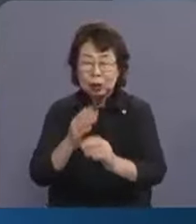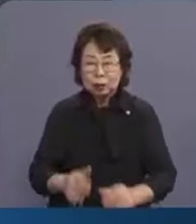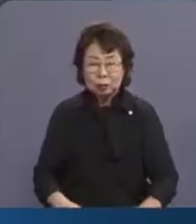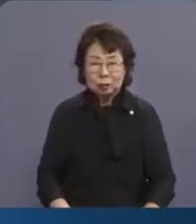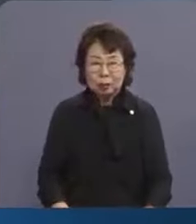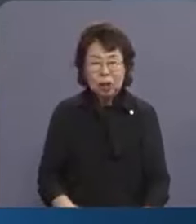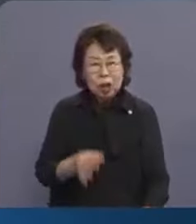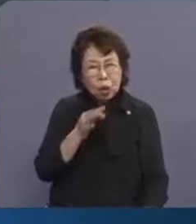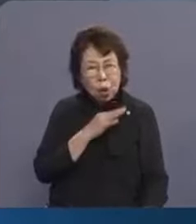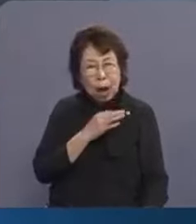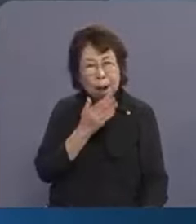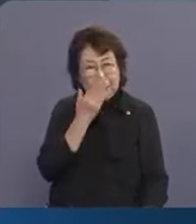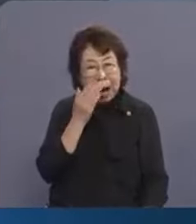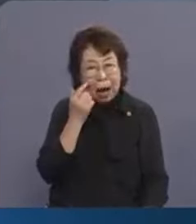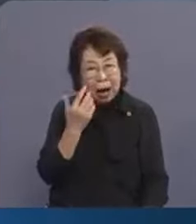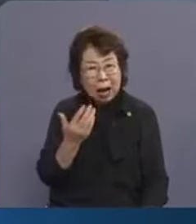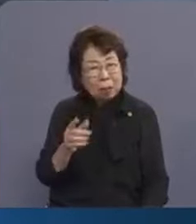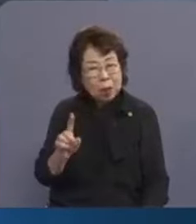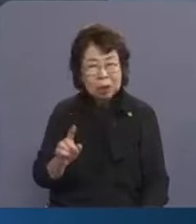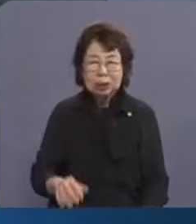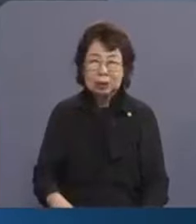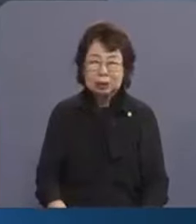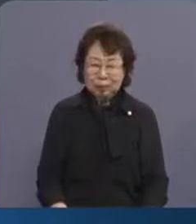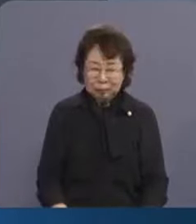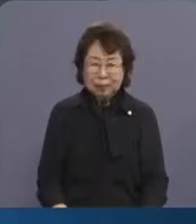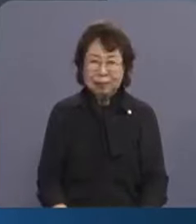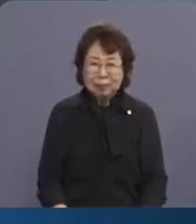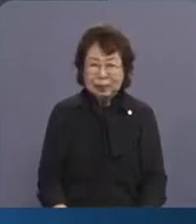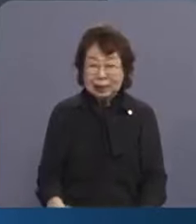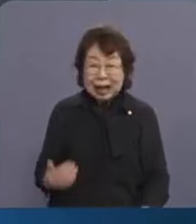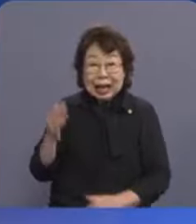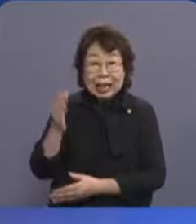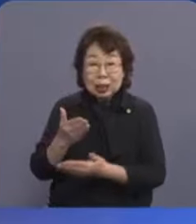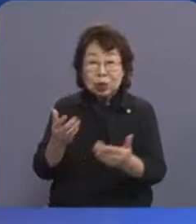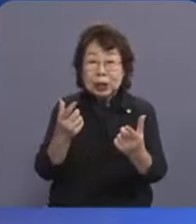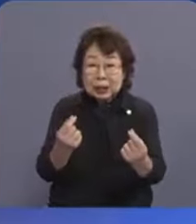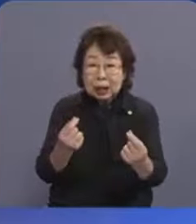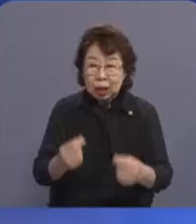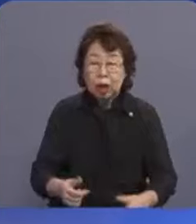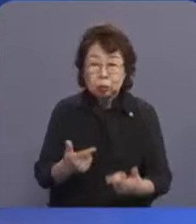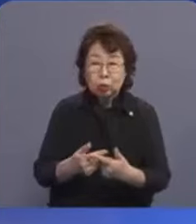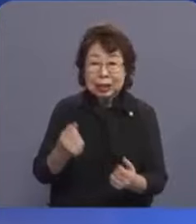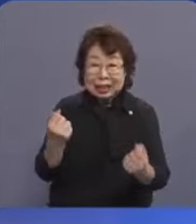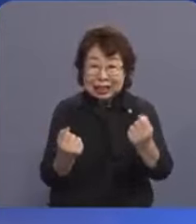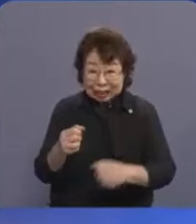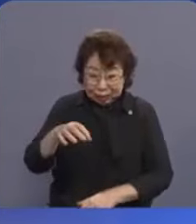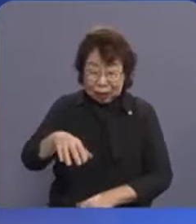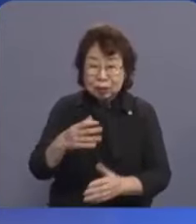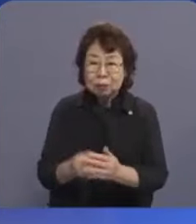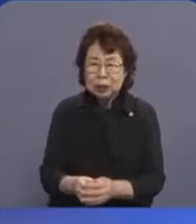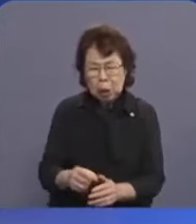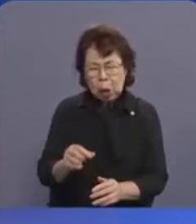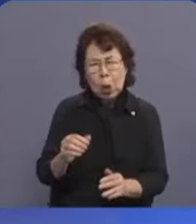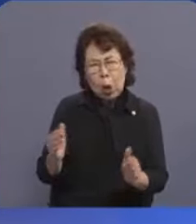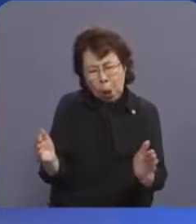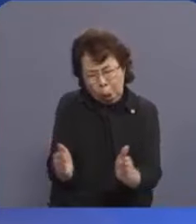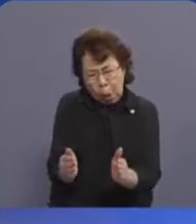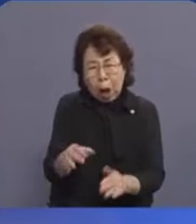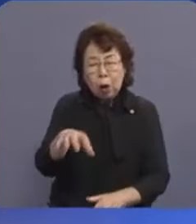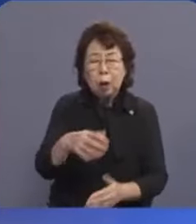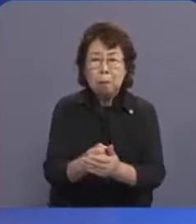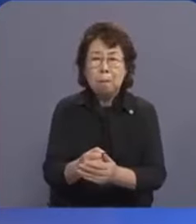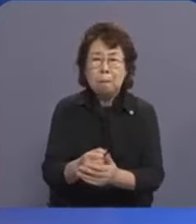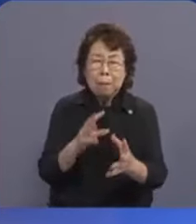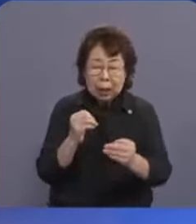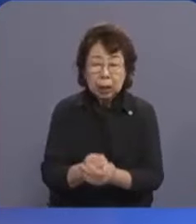이게 효과가 좀 있겠습니까 어떻게 보십니까 어 앞서 리포트에서도 보신 것처럼 부산 드라이브스루 매장은 소규모 매장이 많아서 교통